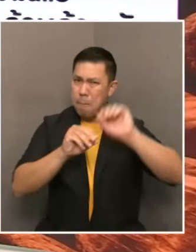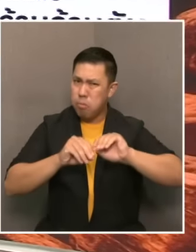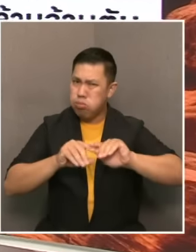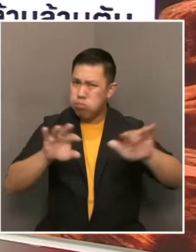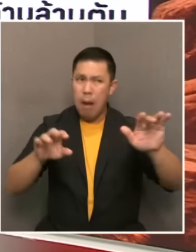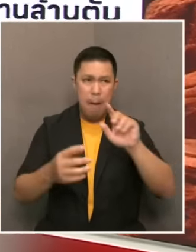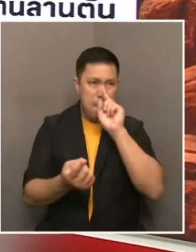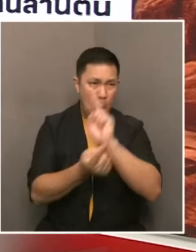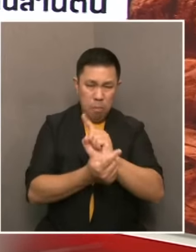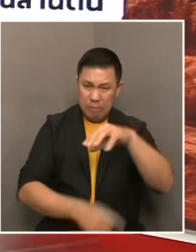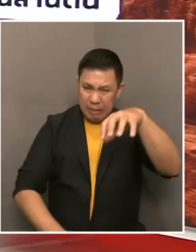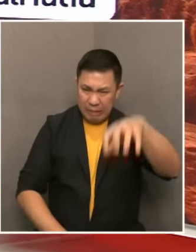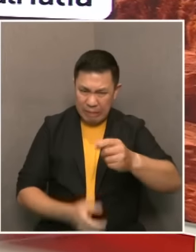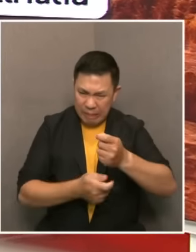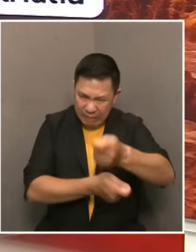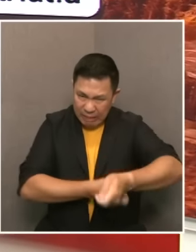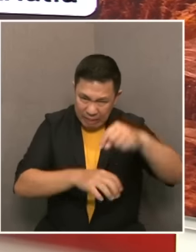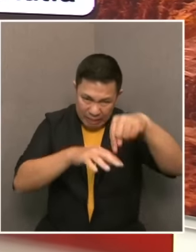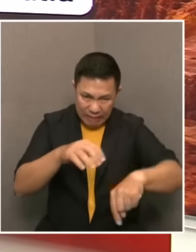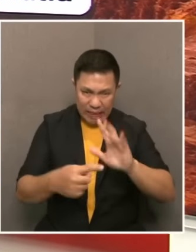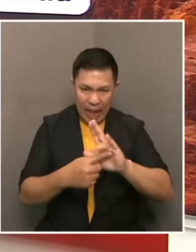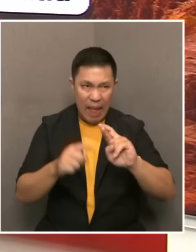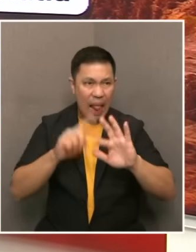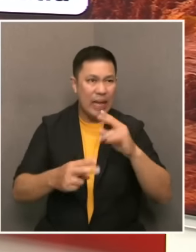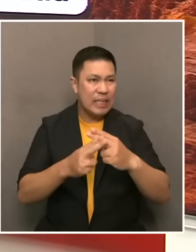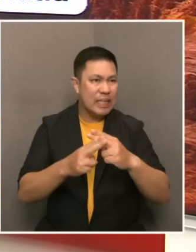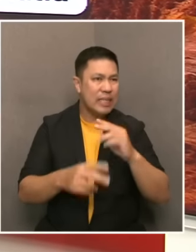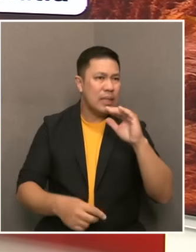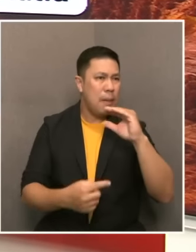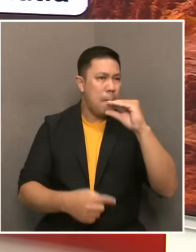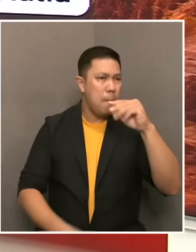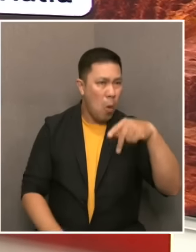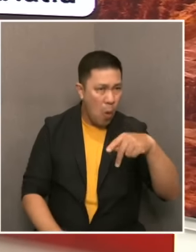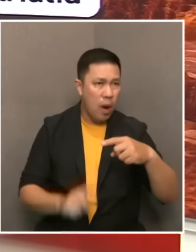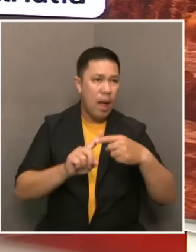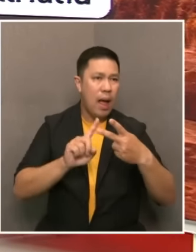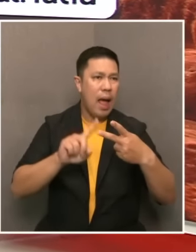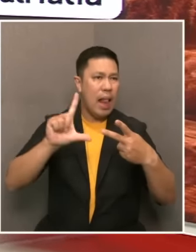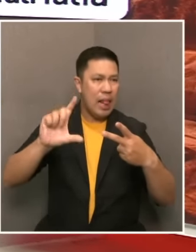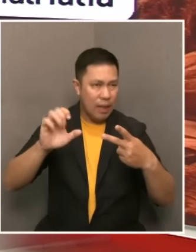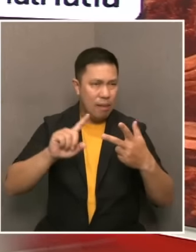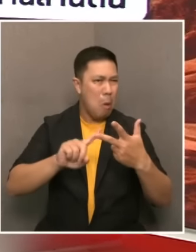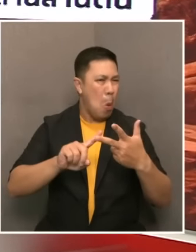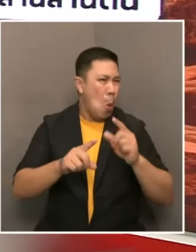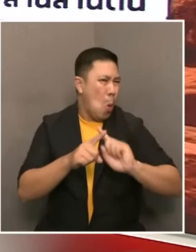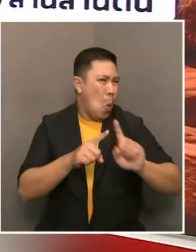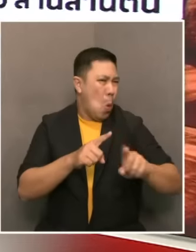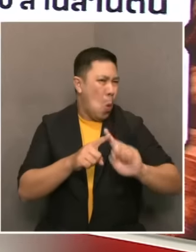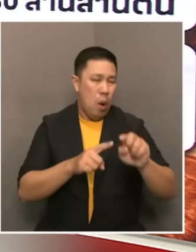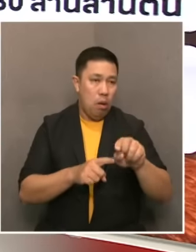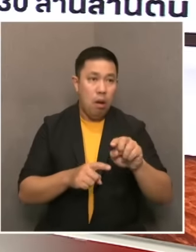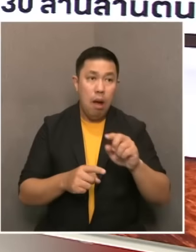แร่40ชนิดด้วยกันหลักๆก็จะมีโทชลิเธียม quแล้วก็แก้หายากนะครับอยู่ใน